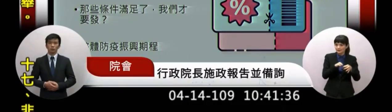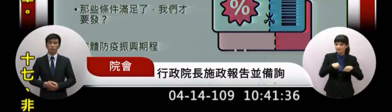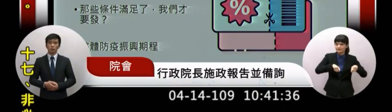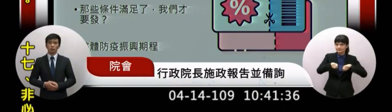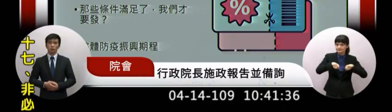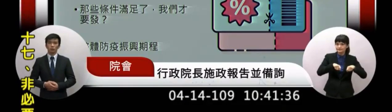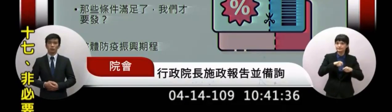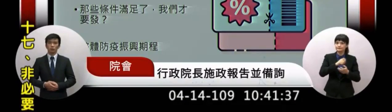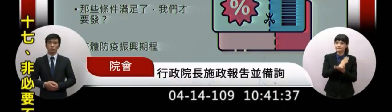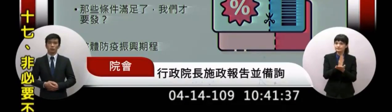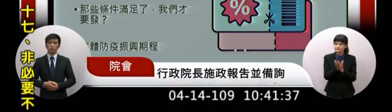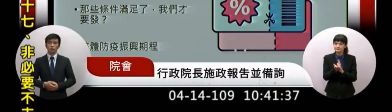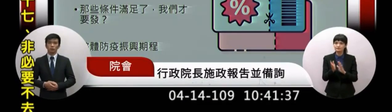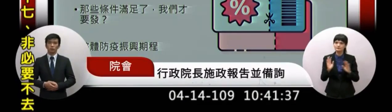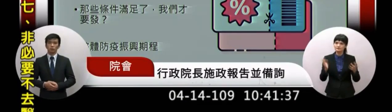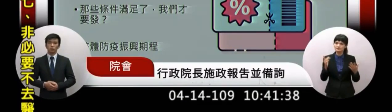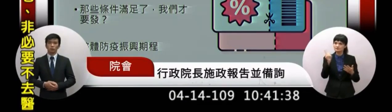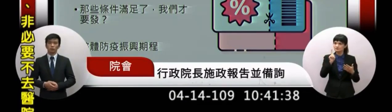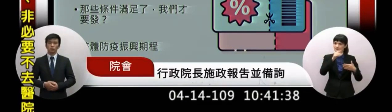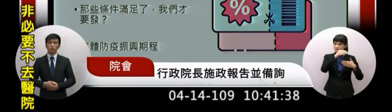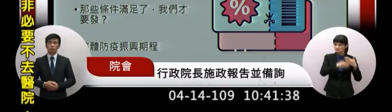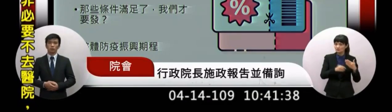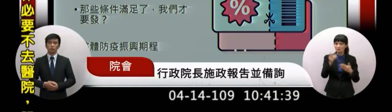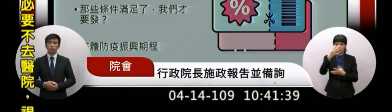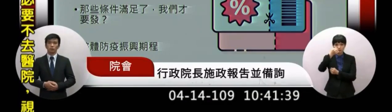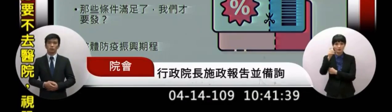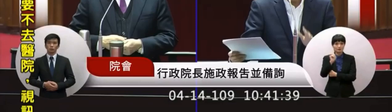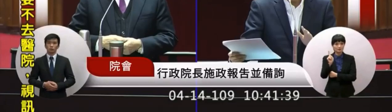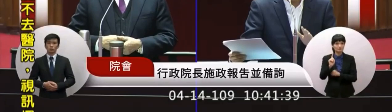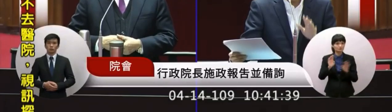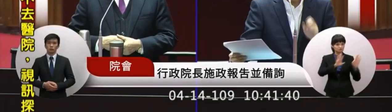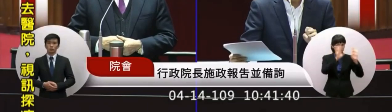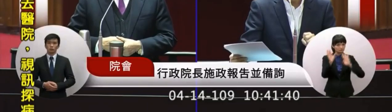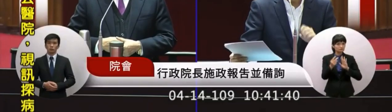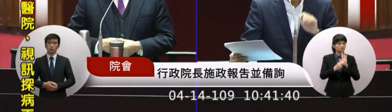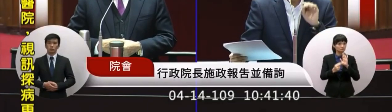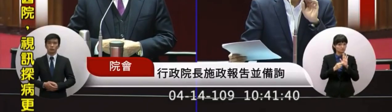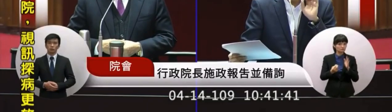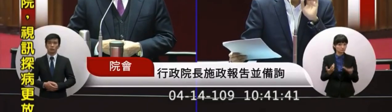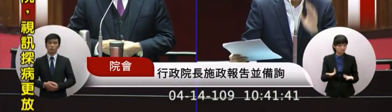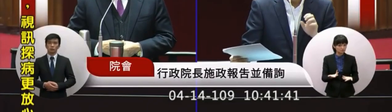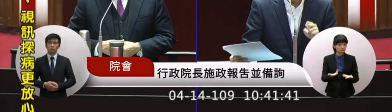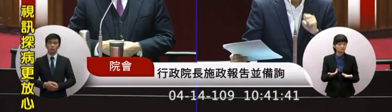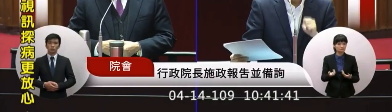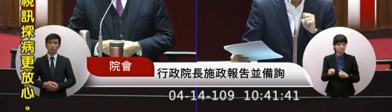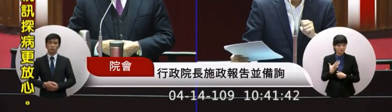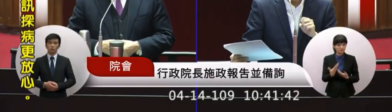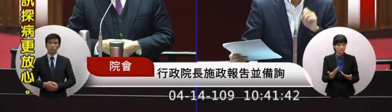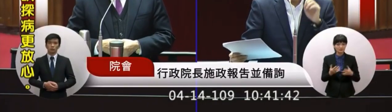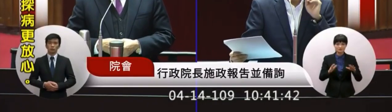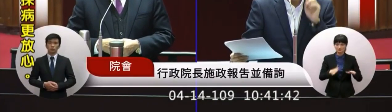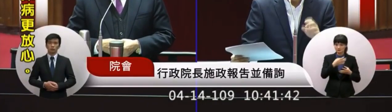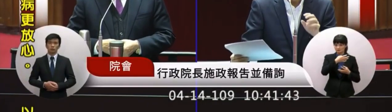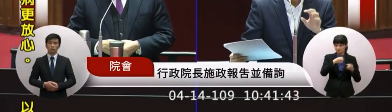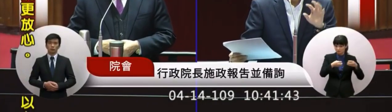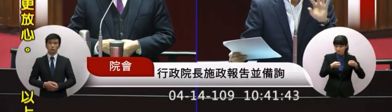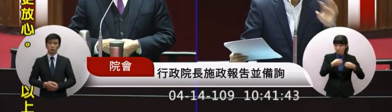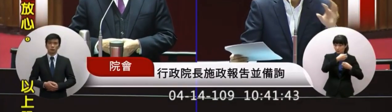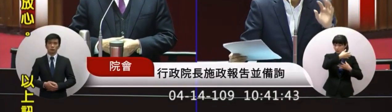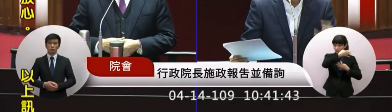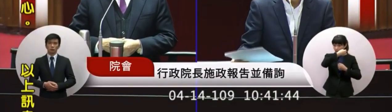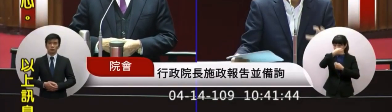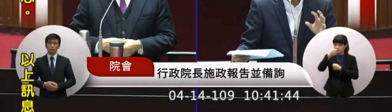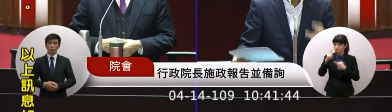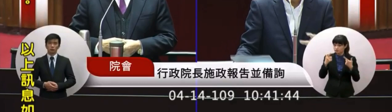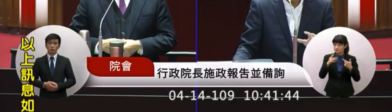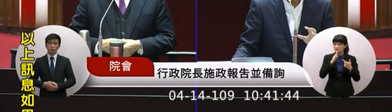么时候哪些条件满足了，我们就会启动这些振兴的作为。现在我不是讨论时间，而是讨论哪